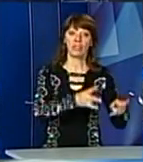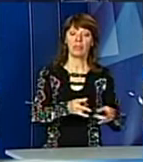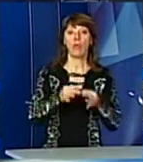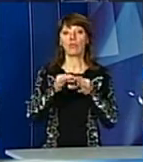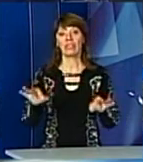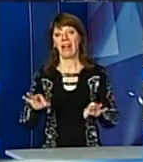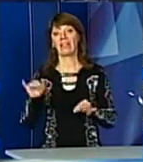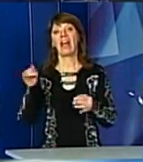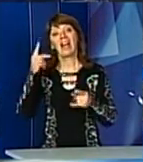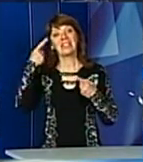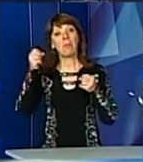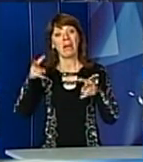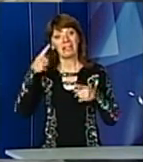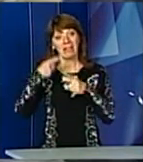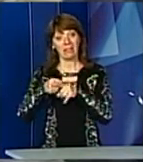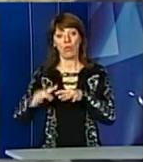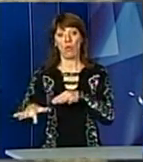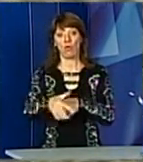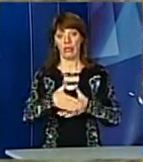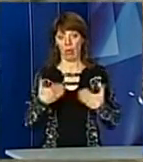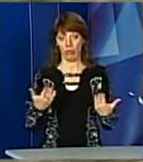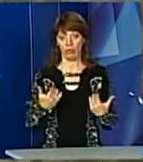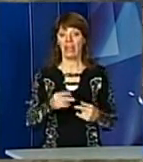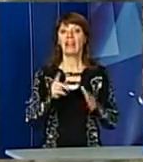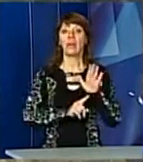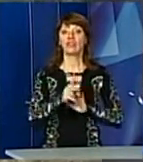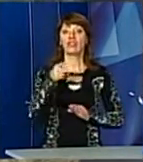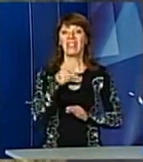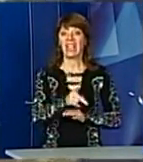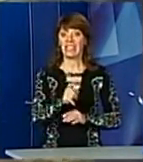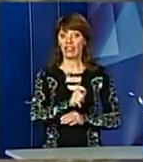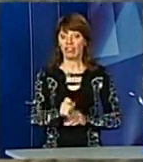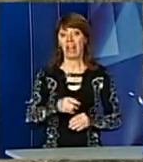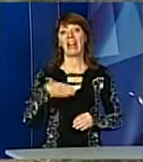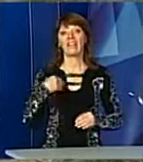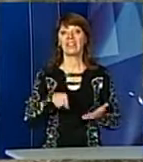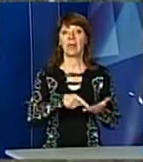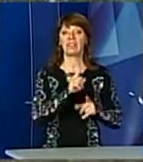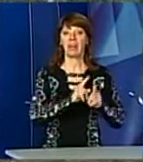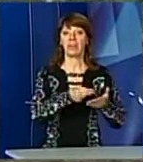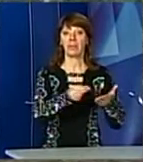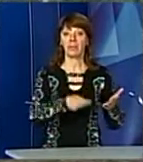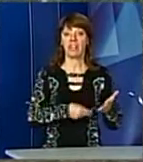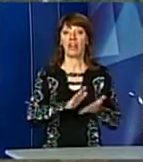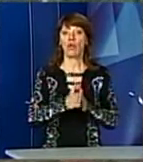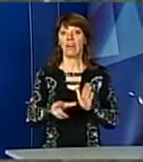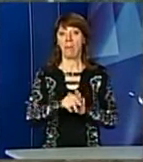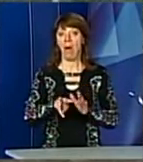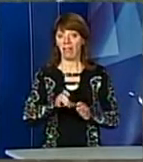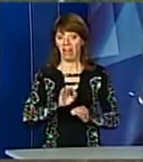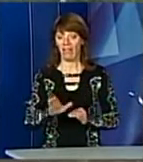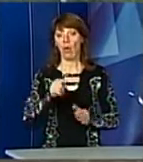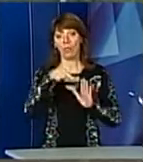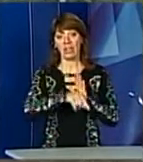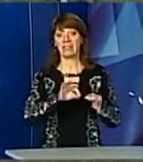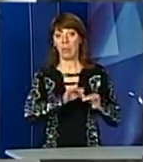на полігон не хочуть. Ще на початку 2000-х Львівська міська рада підписала договір із Малиховим, в якому йдеться про те,